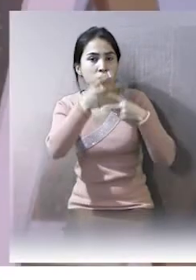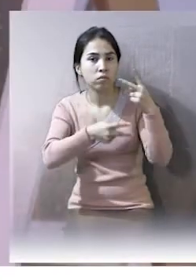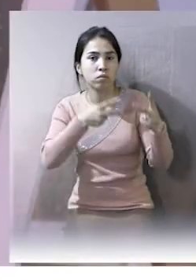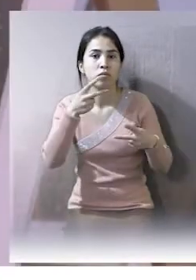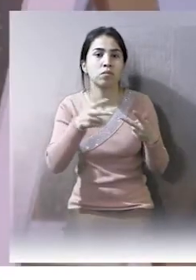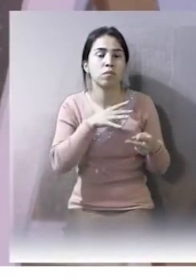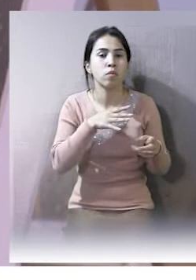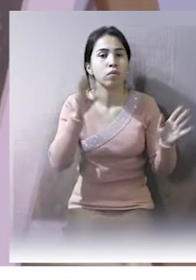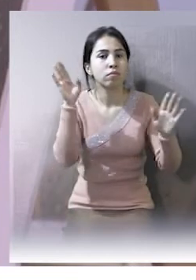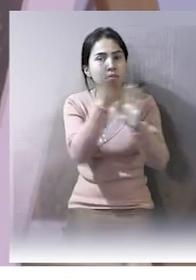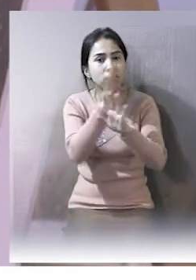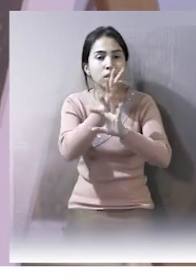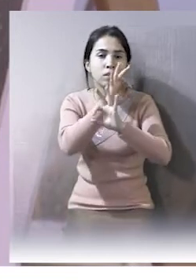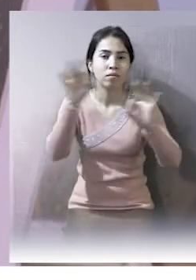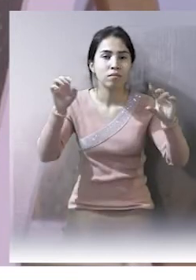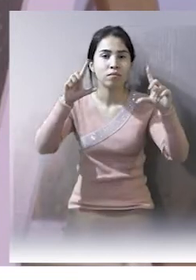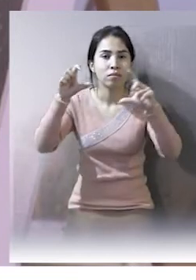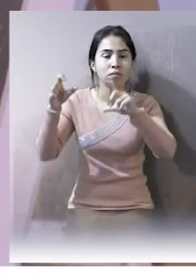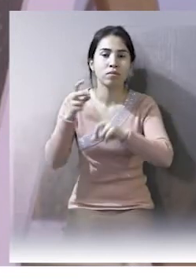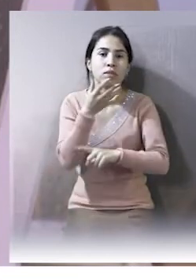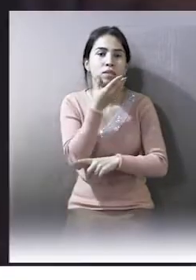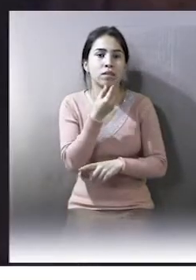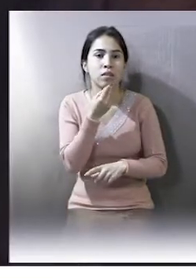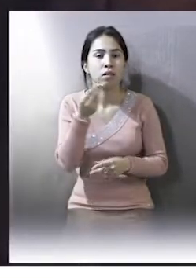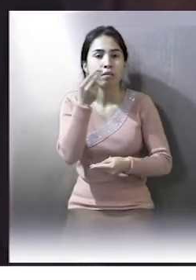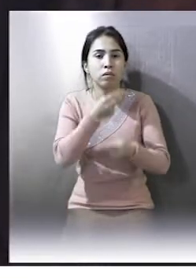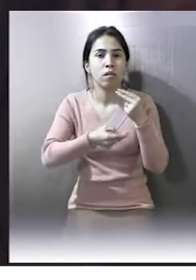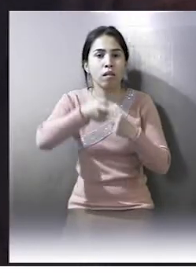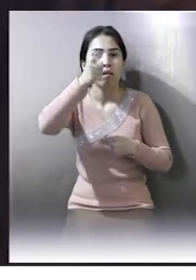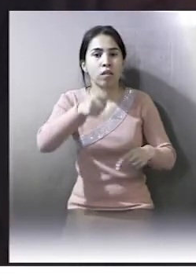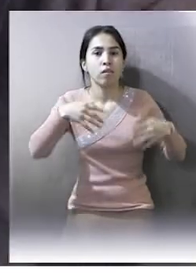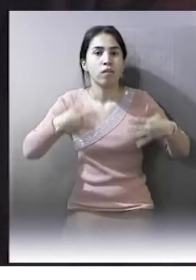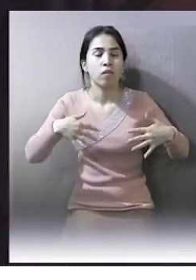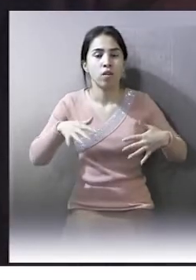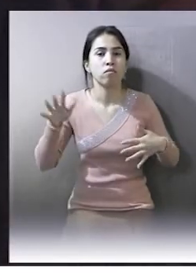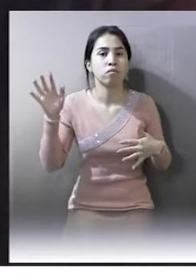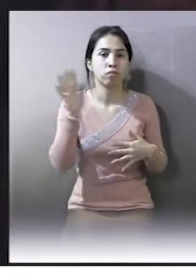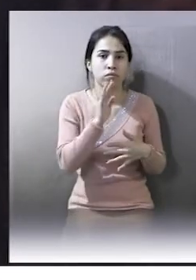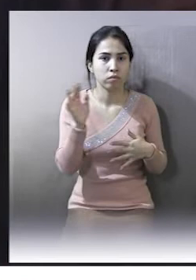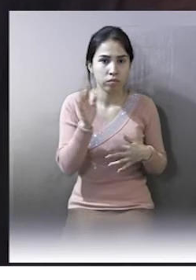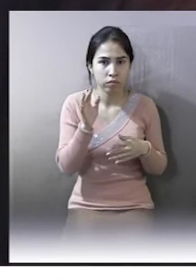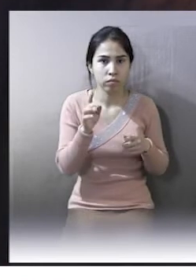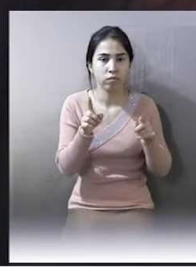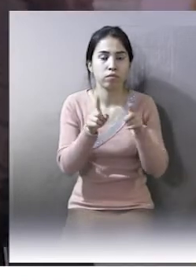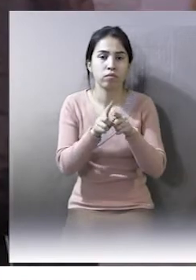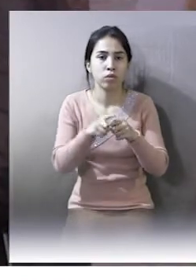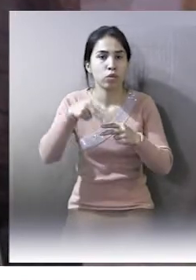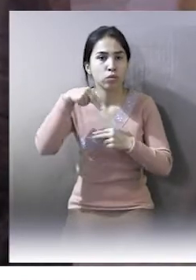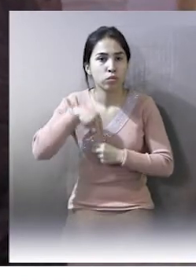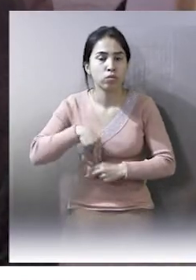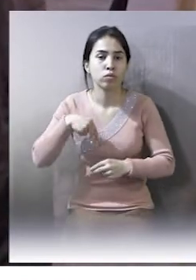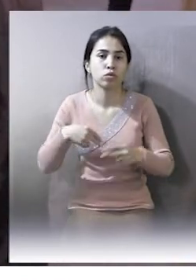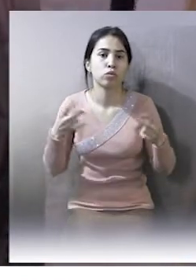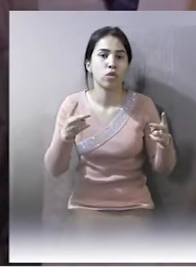бермесі анық. Тылсым өнердің табиғаты бірақ сәттен тұрады. Дегенмен бір ғана суретпен шығарма жазып жүрген Алтынбек Қартабай секілді шеберлердің